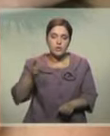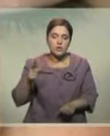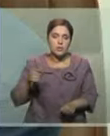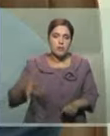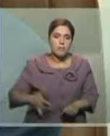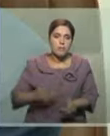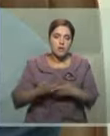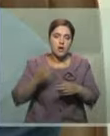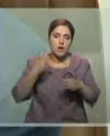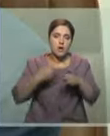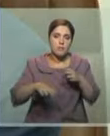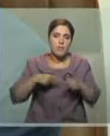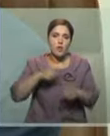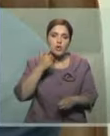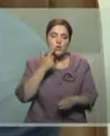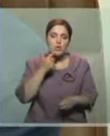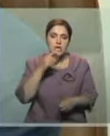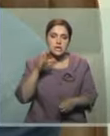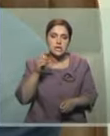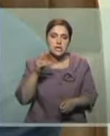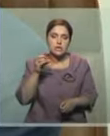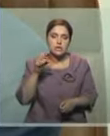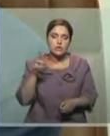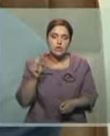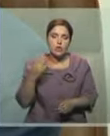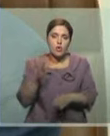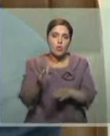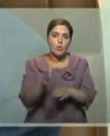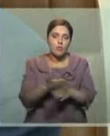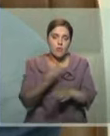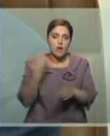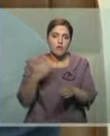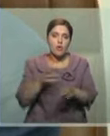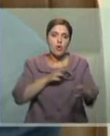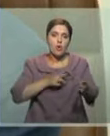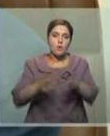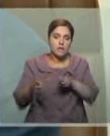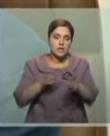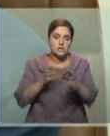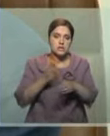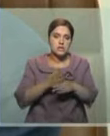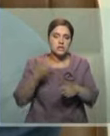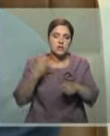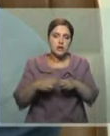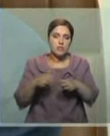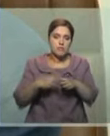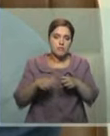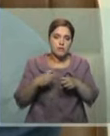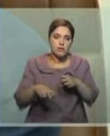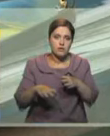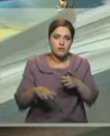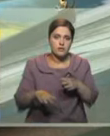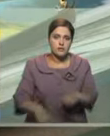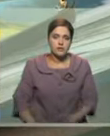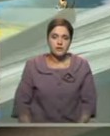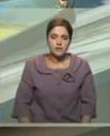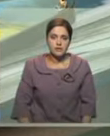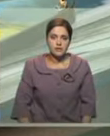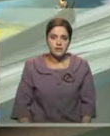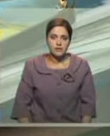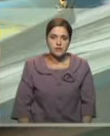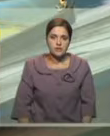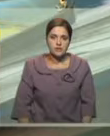селезенки. Селезенку убрали, потому что она не жизнеспособна уже. Полный разрыв. вплоть до ворот селезенки. Ребенка